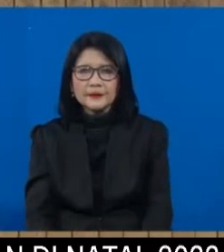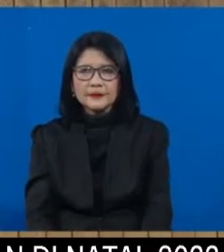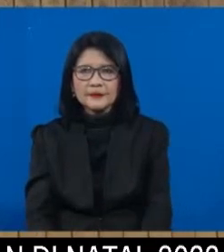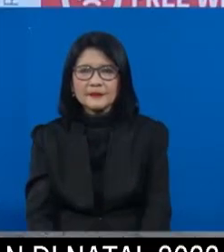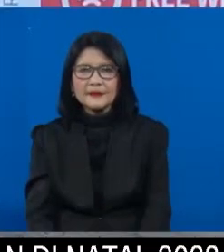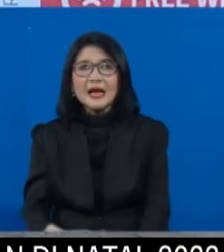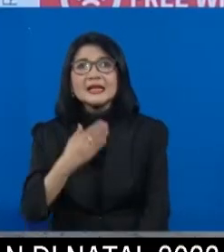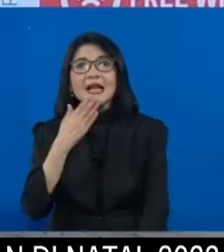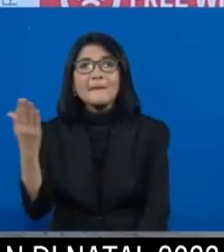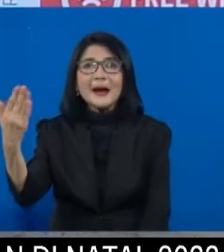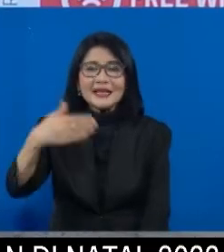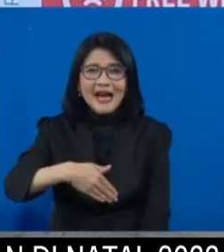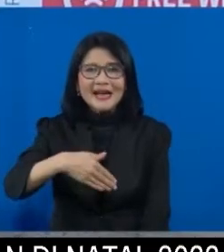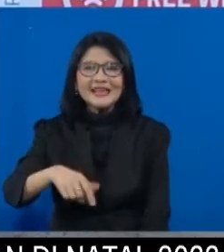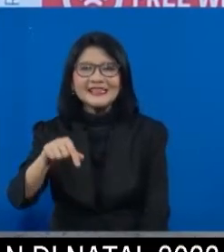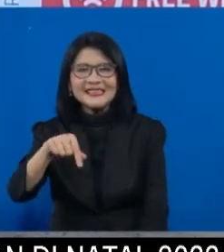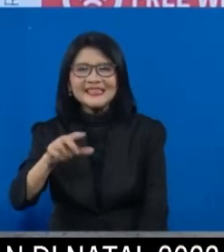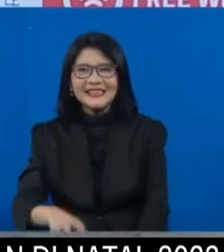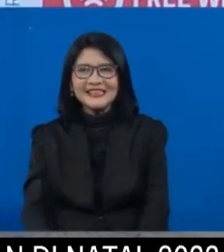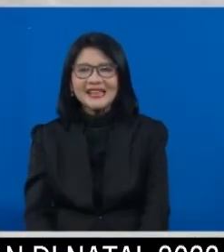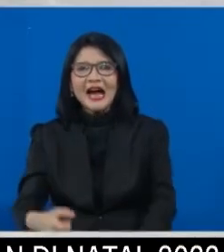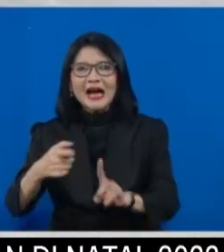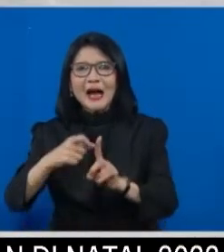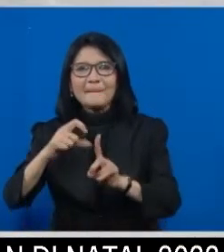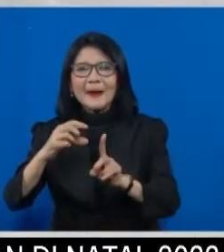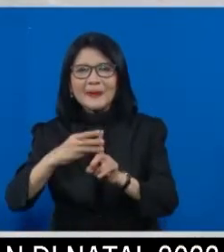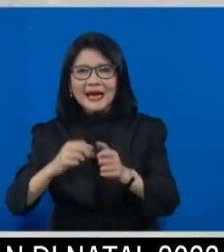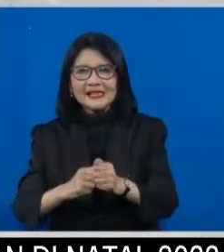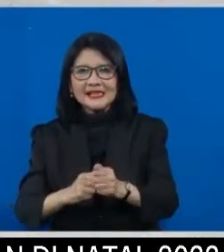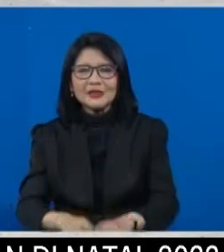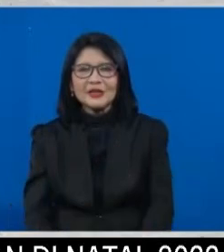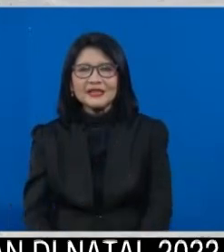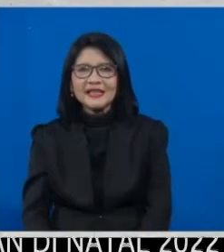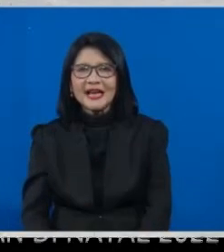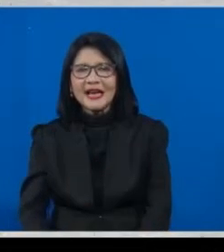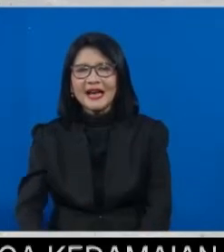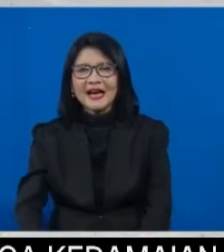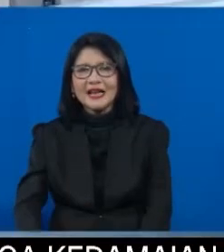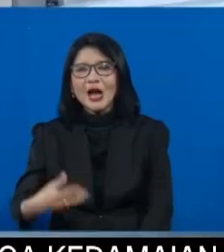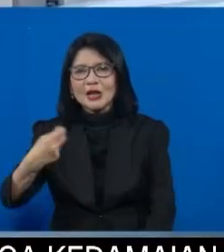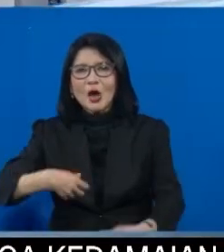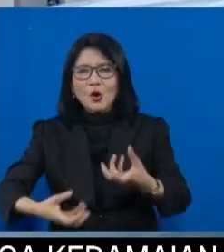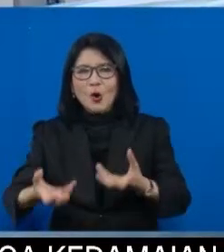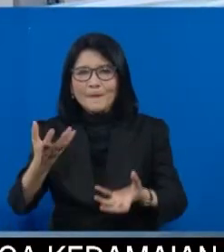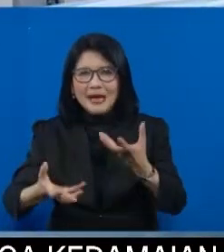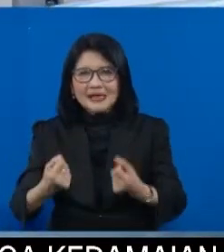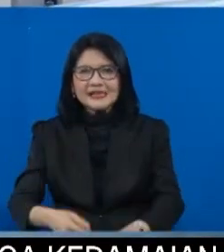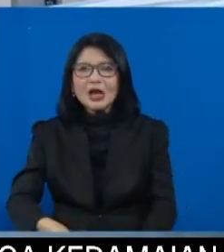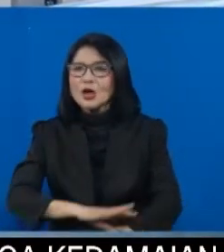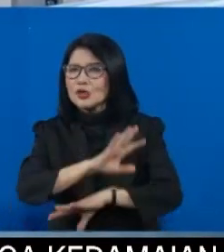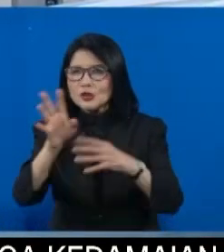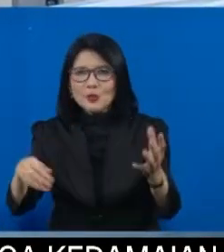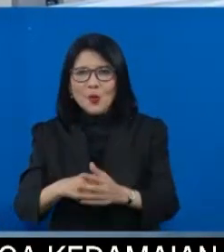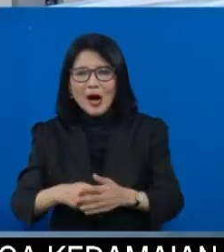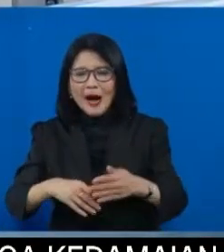Selamat datang di KPBS Pangalengan. KPBS adalah Koperasi Peternakan Bandung Selatan yang beranggotakan para peternak sapi